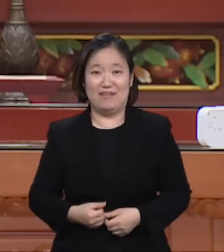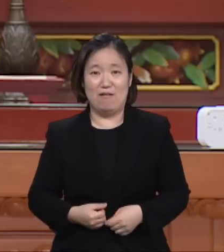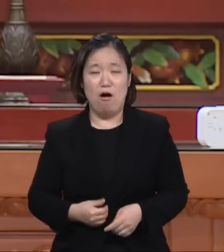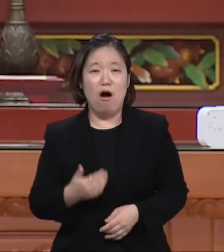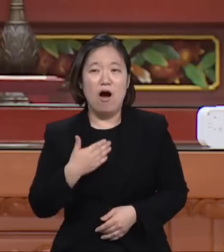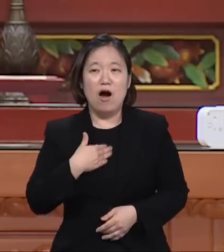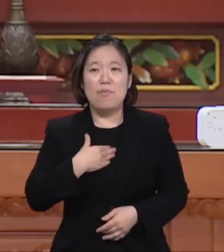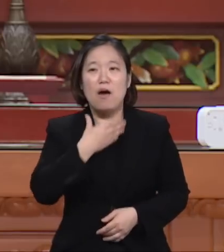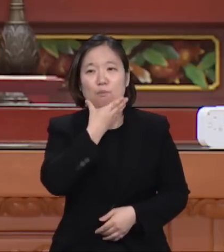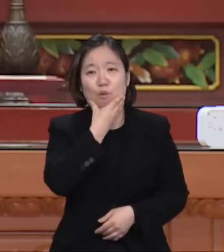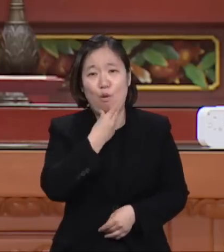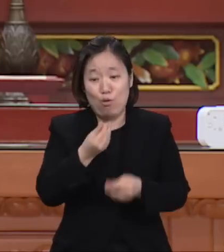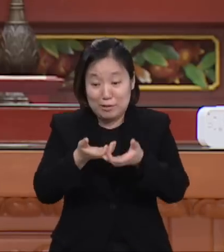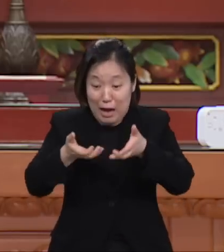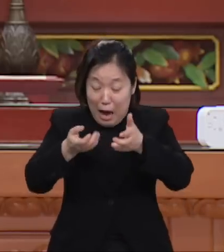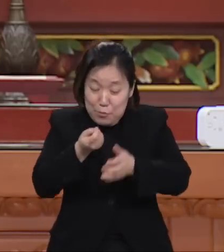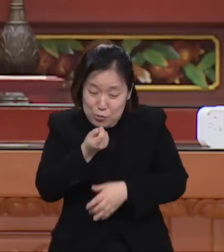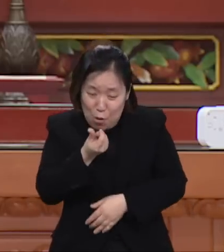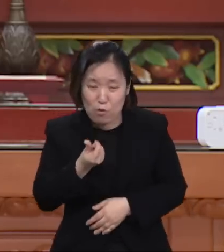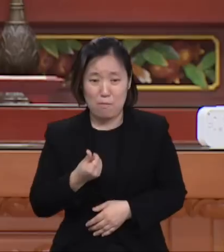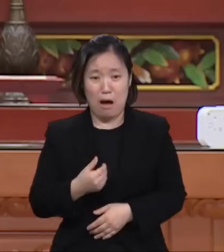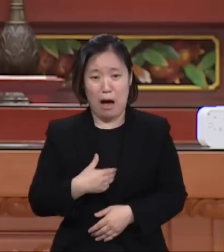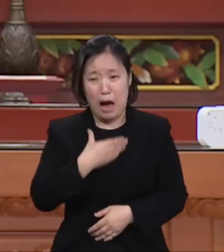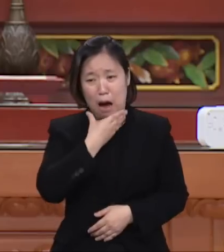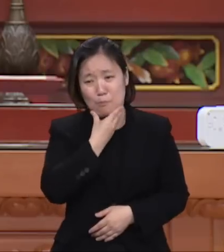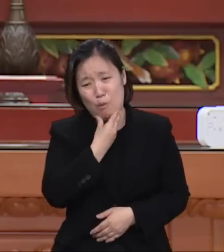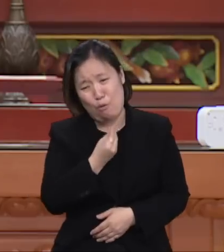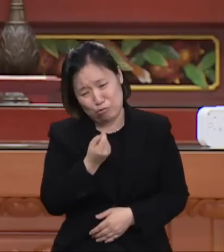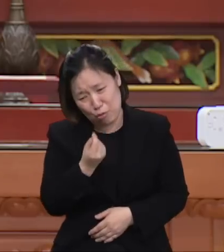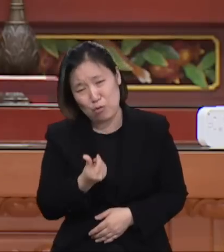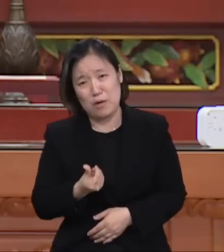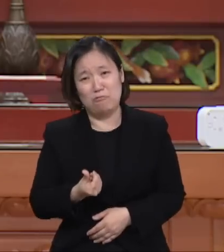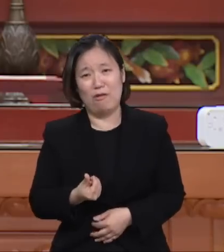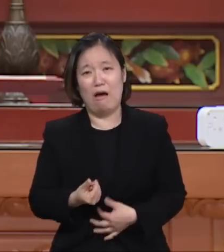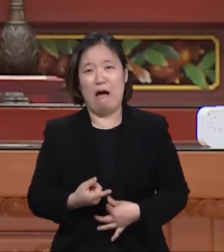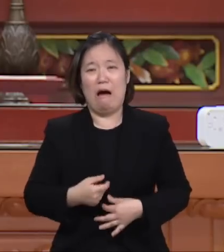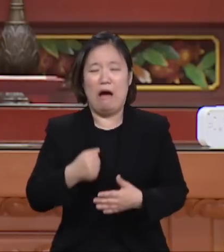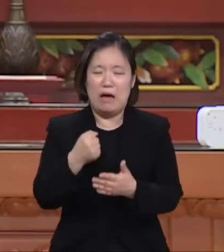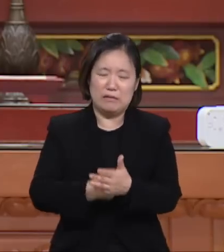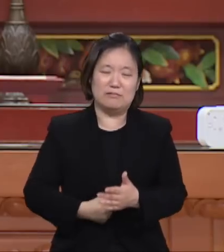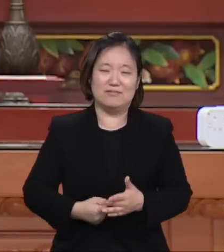작냐 나는 왜 저렇게 포개자루가 작냐 그때